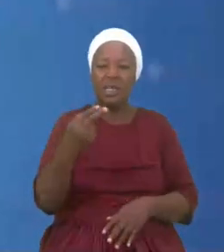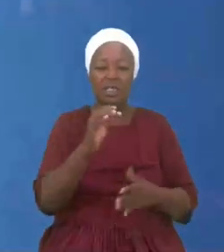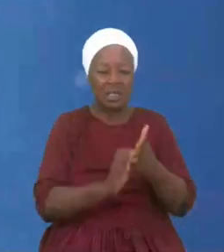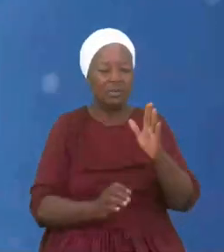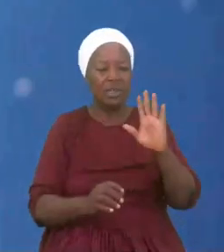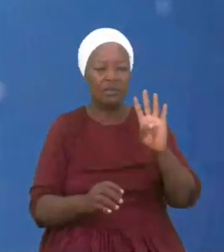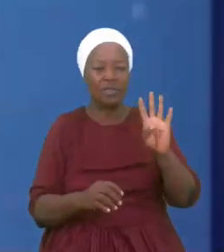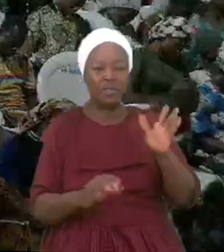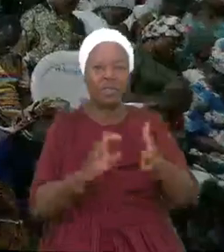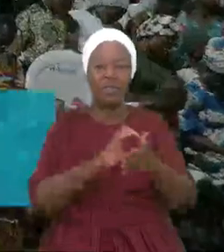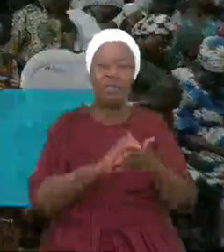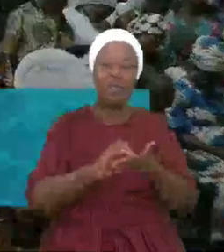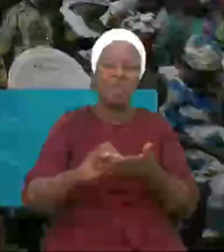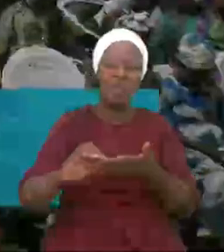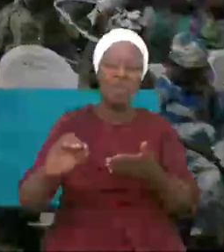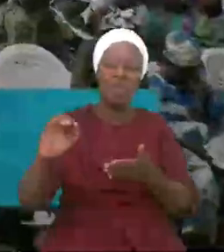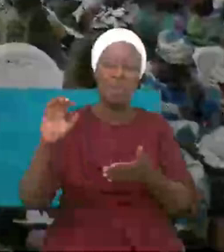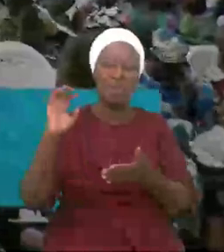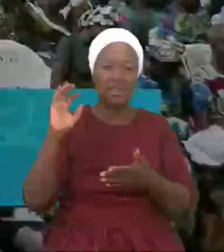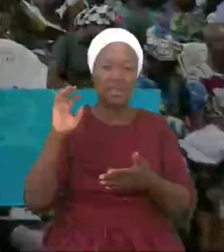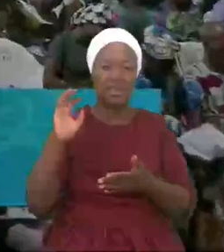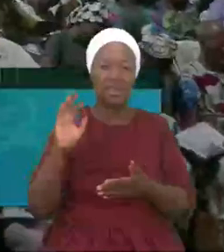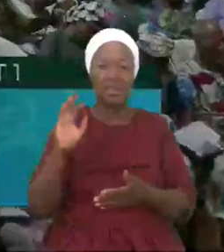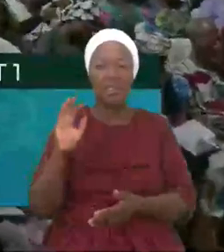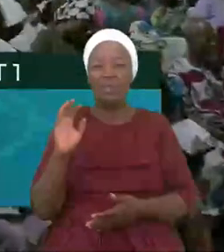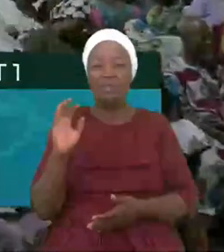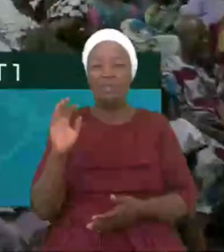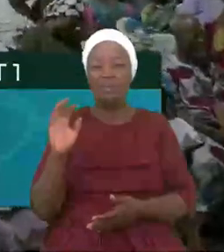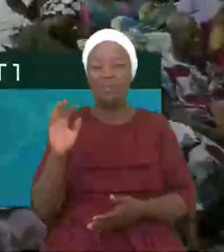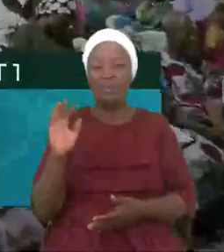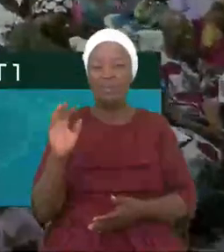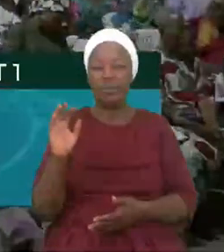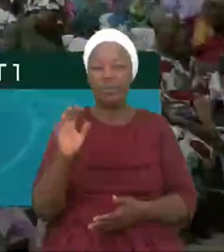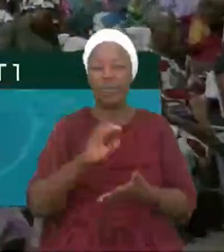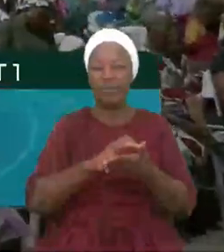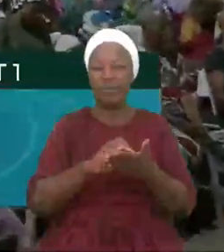essayer 45 et ça y